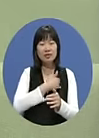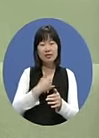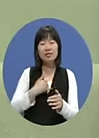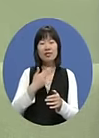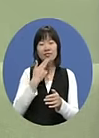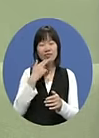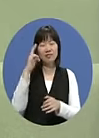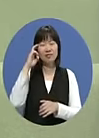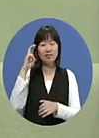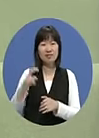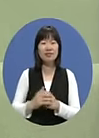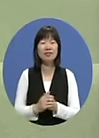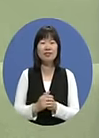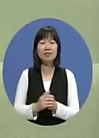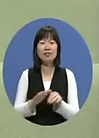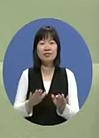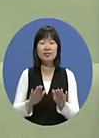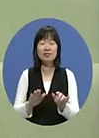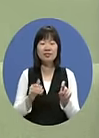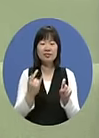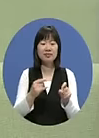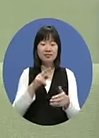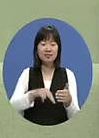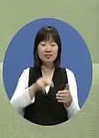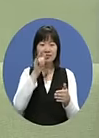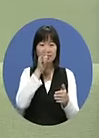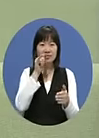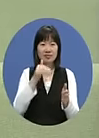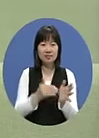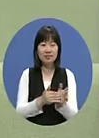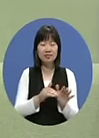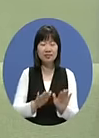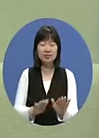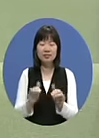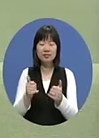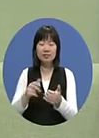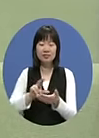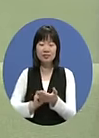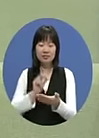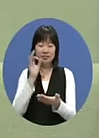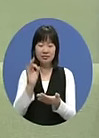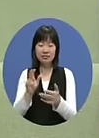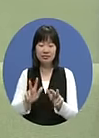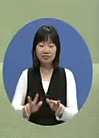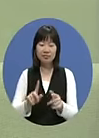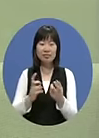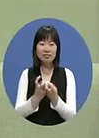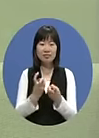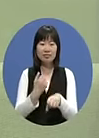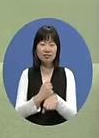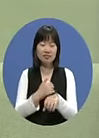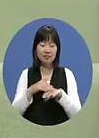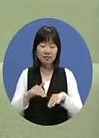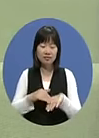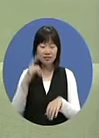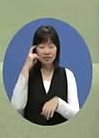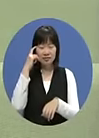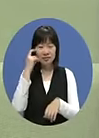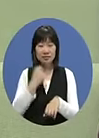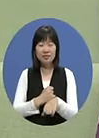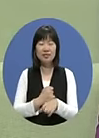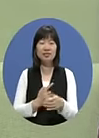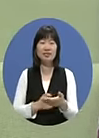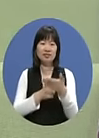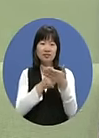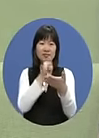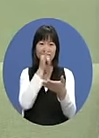충분하지 않았던 거죠. 그렇죠. 네. 근데 이제 10회독을 하고 이제 시험 문제를 딱 보니까 이거를 어떻게 풀어야 되겠다는 생각이 딱